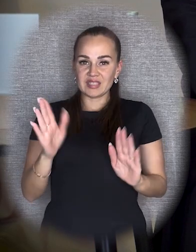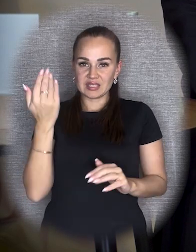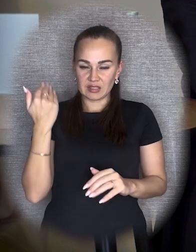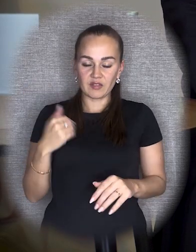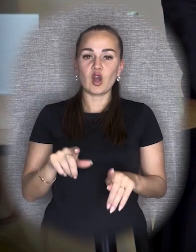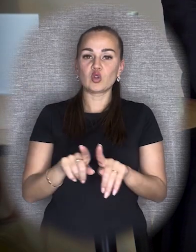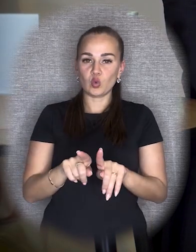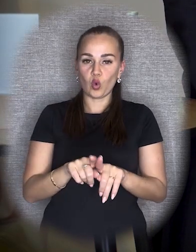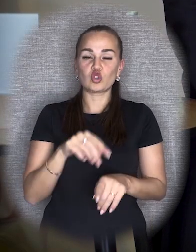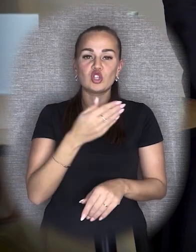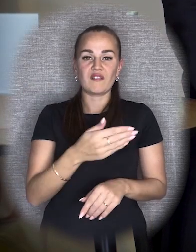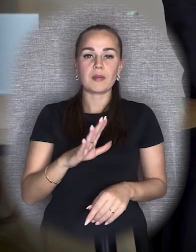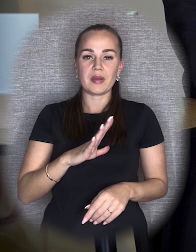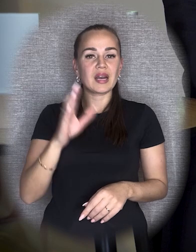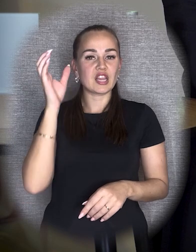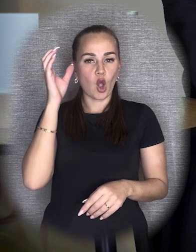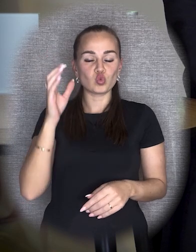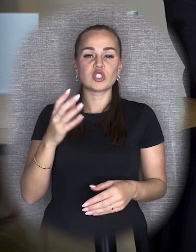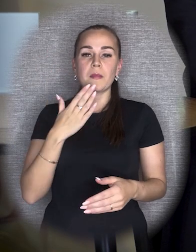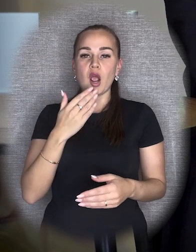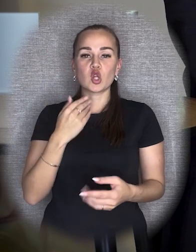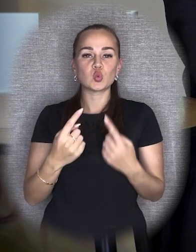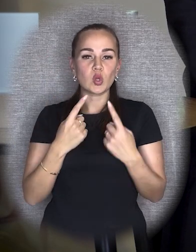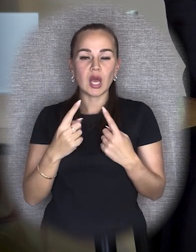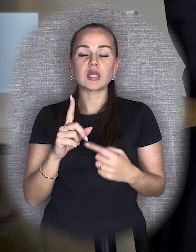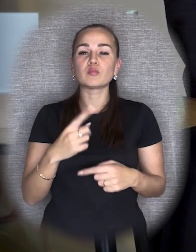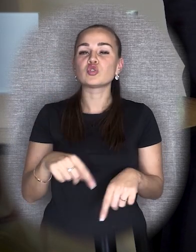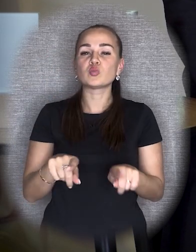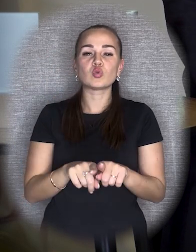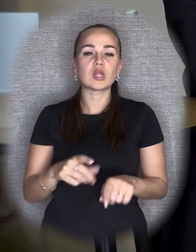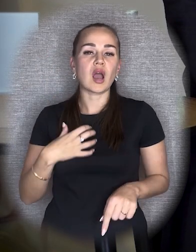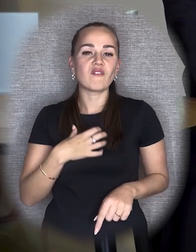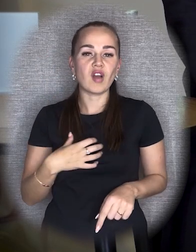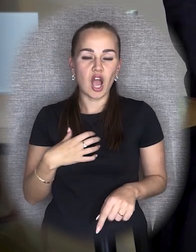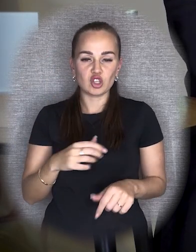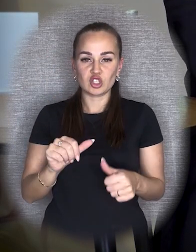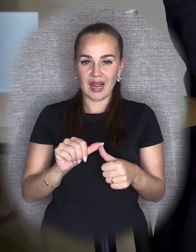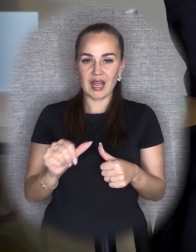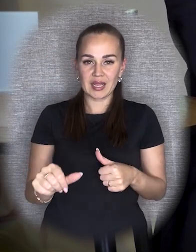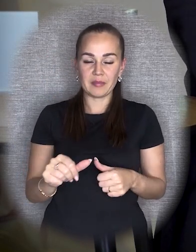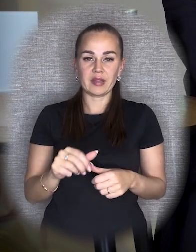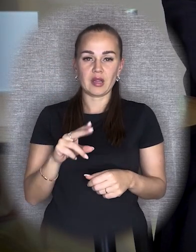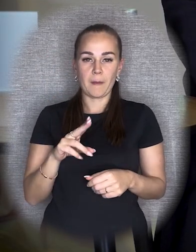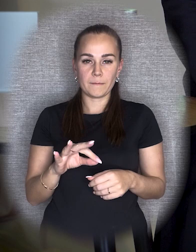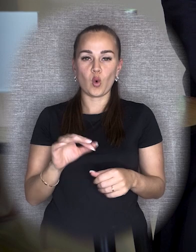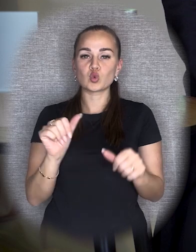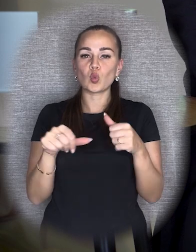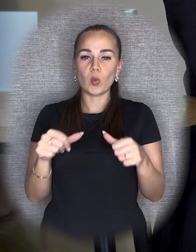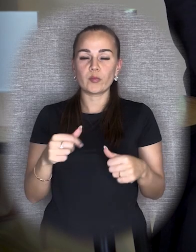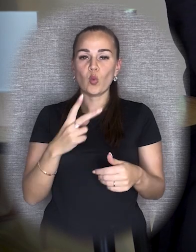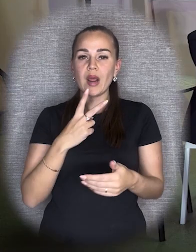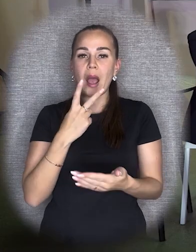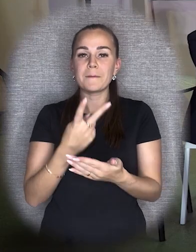Матвеева выступали нашим научным консультантом. Почему так важно именно по скульптуре